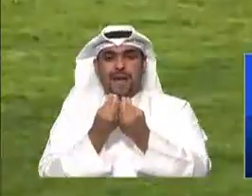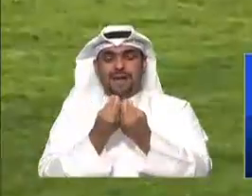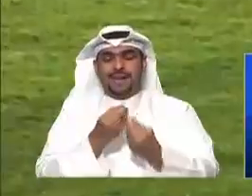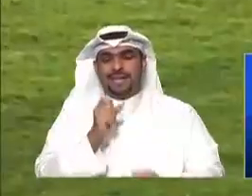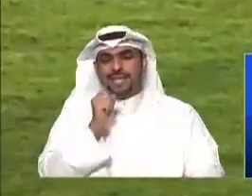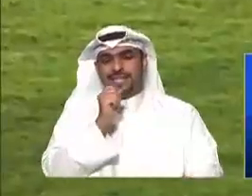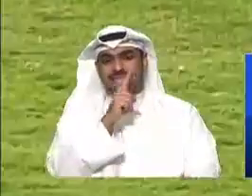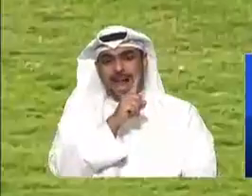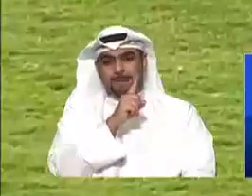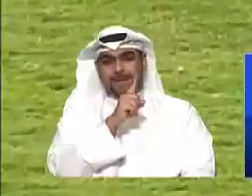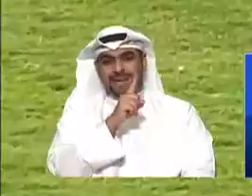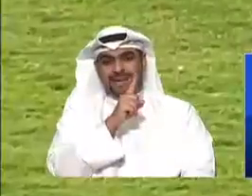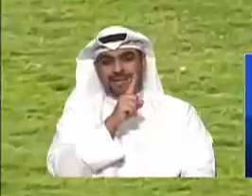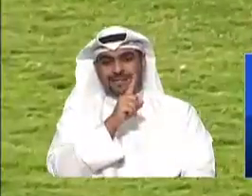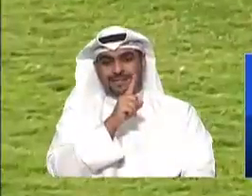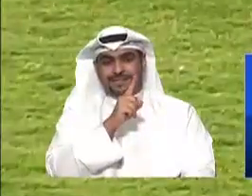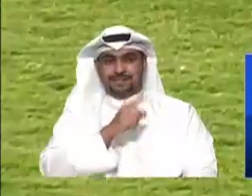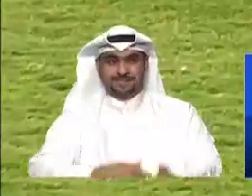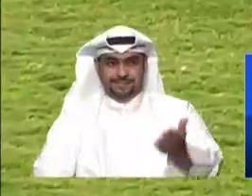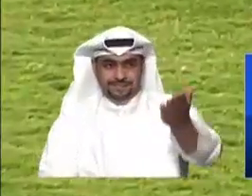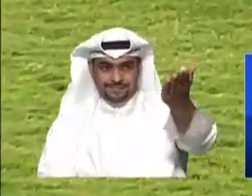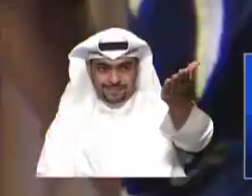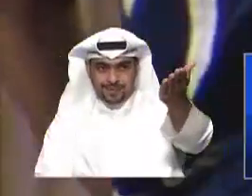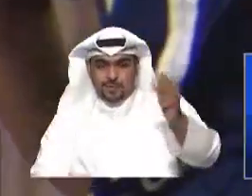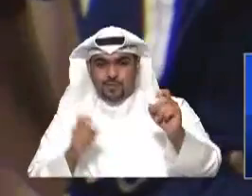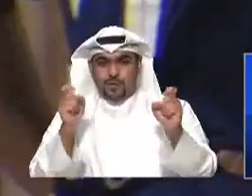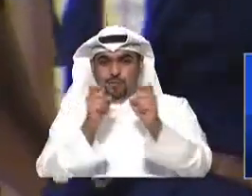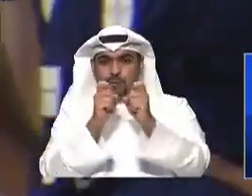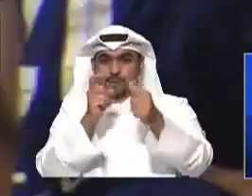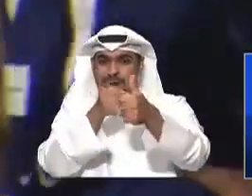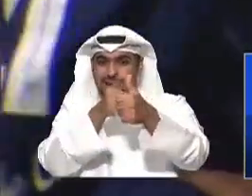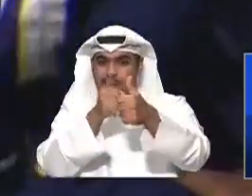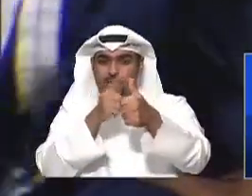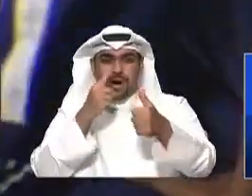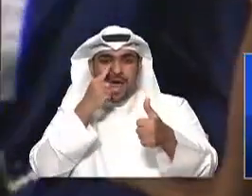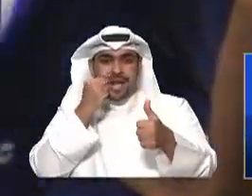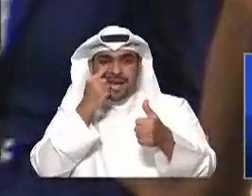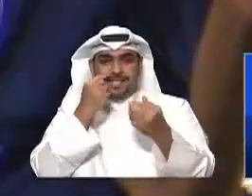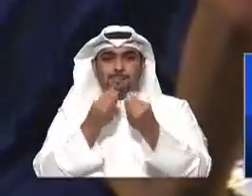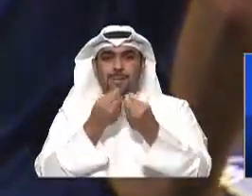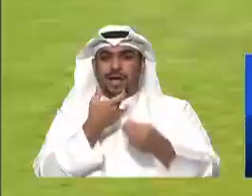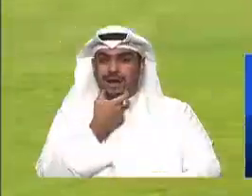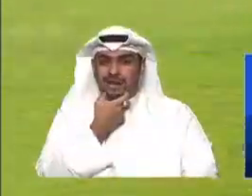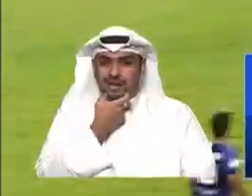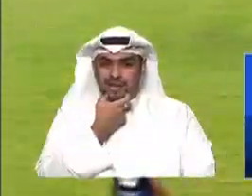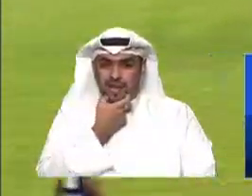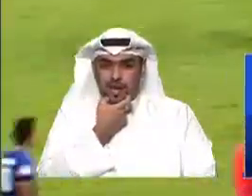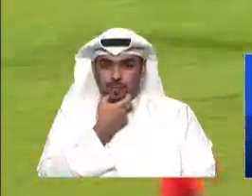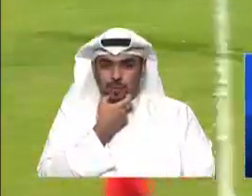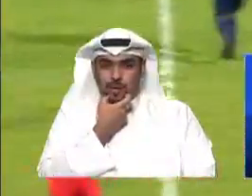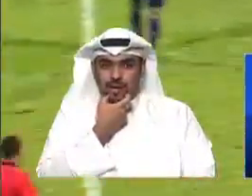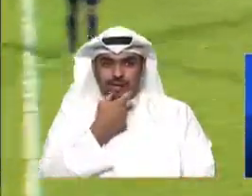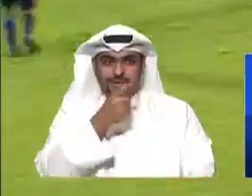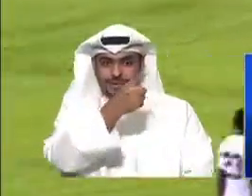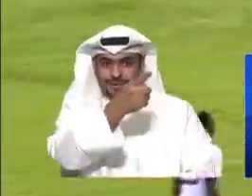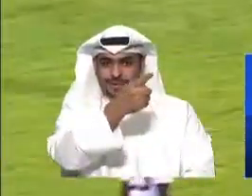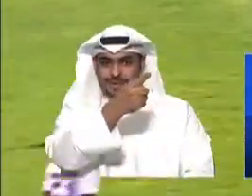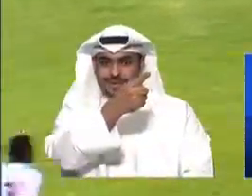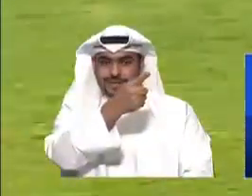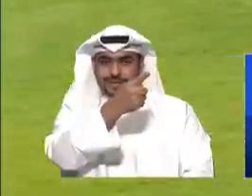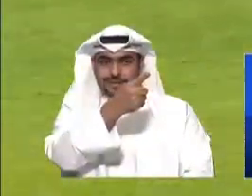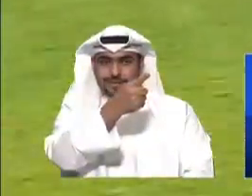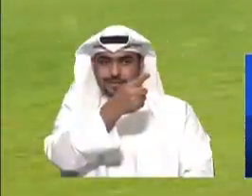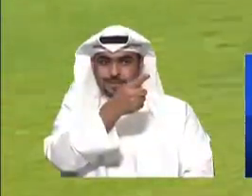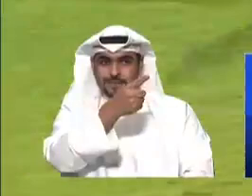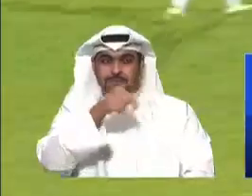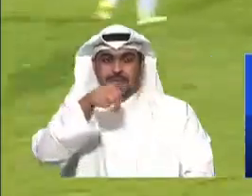بين فريق النصر وفي الجانب الآخر اليرموك، والذي يدخل مباراته من دون وجود أي محترفين بسبب تأخر